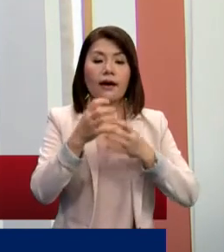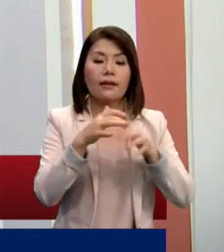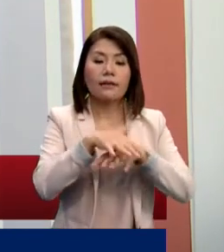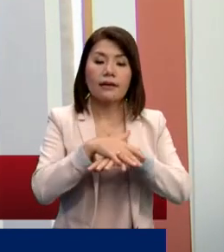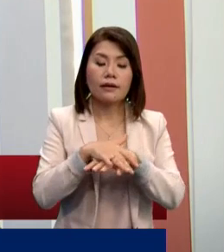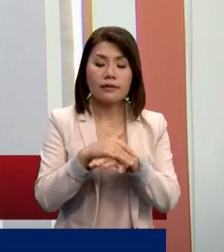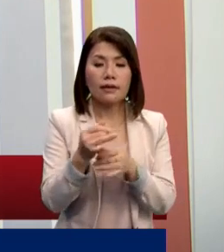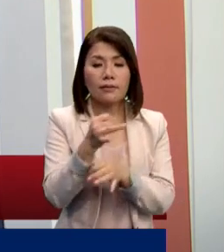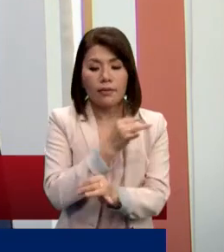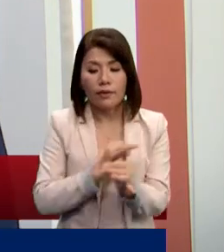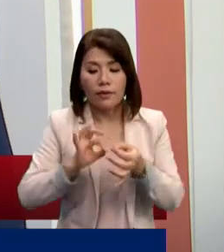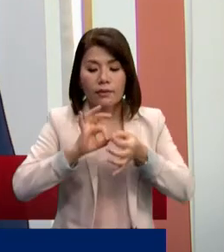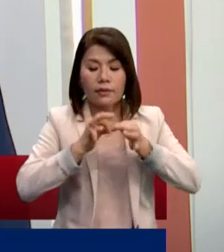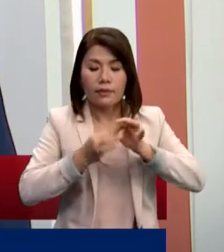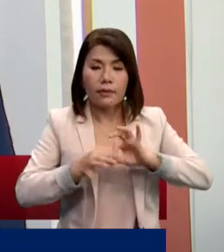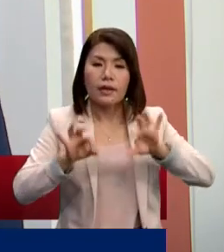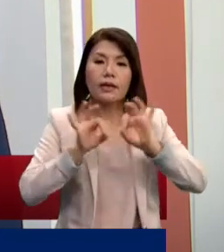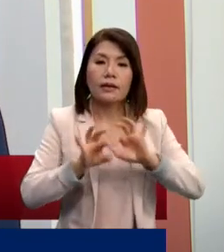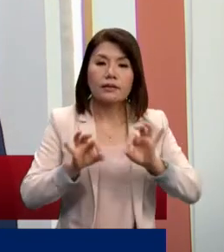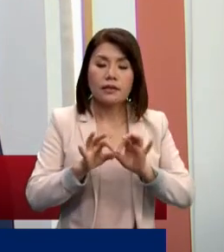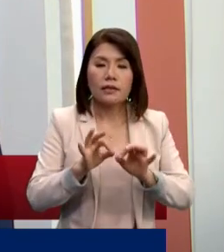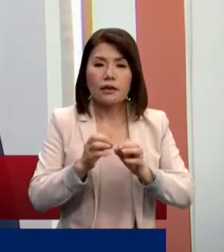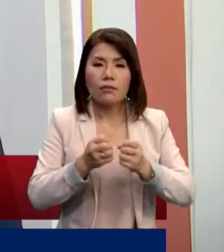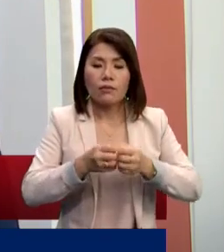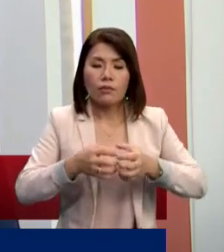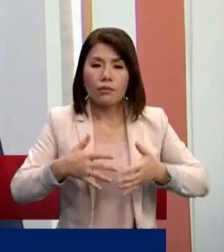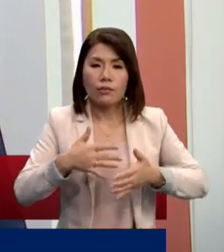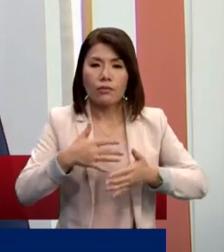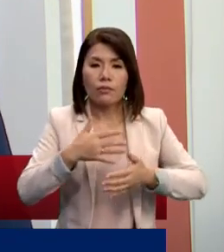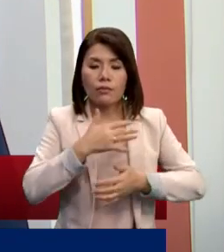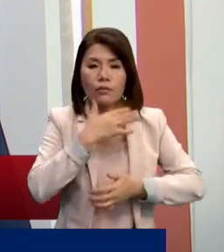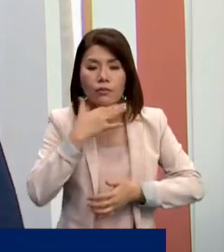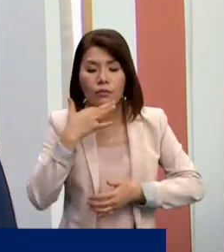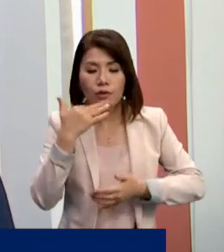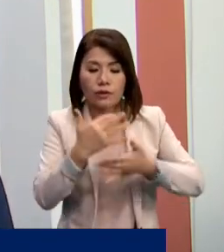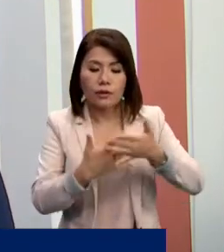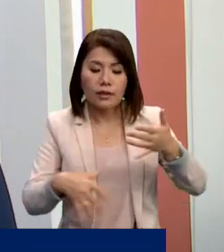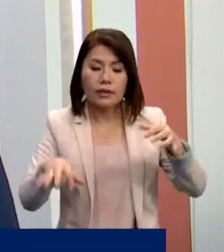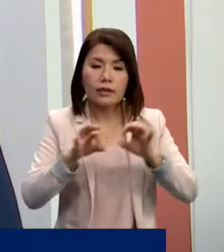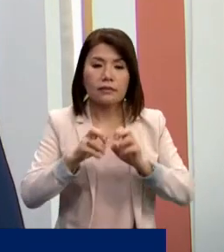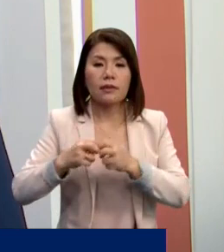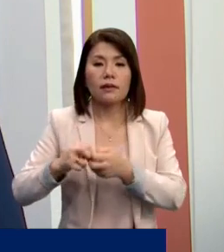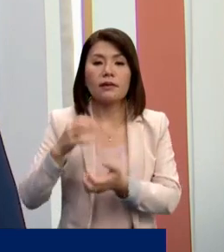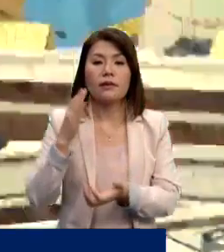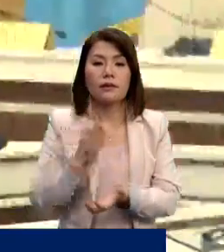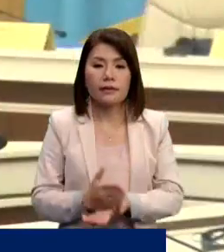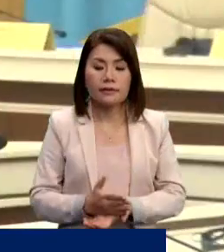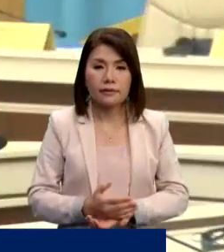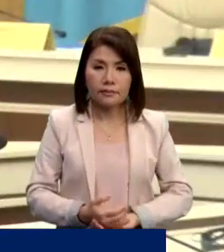алдында талқылап, оған кеңінен талқылауға қоятын мәселелеріміз де бар.